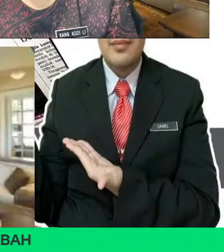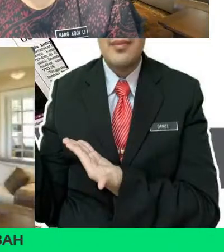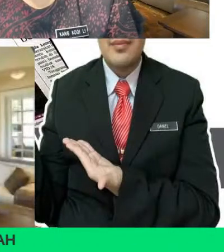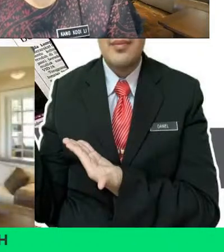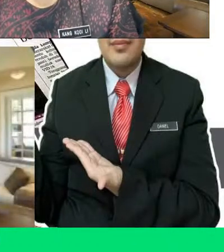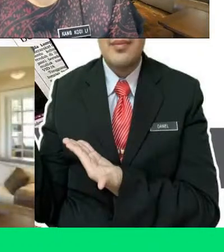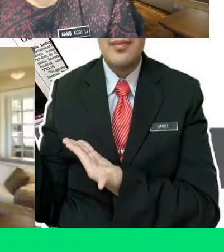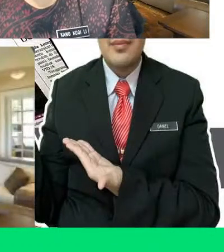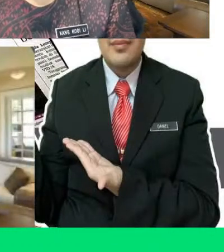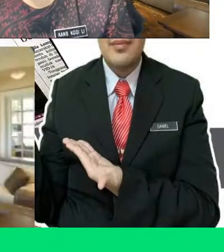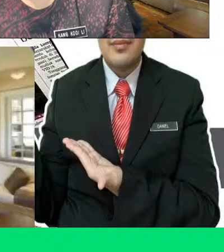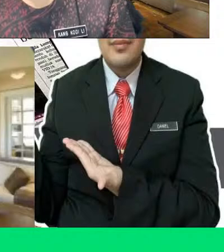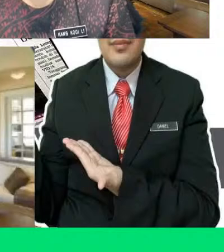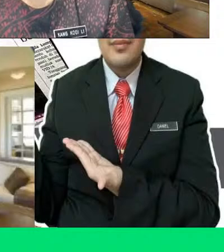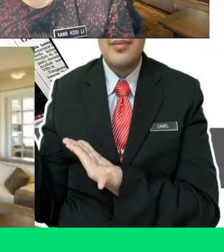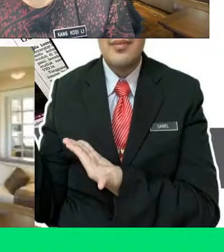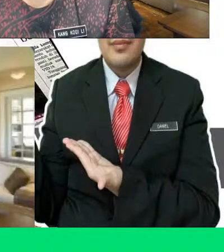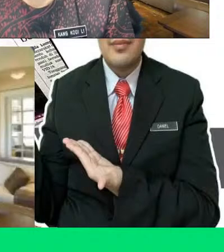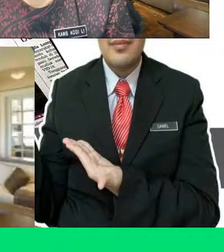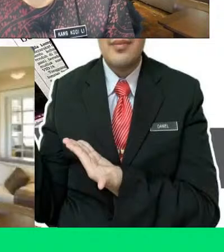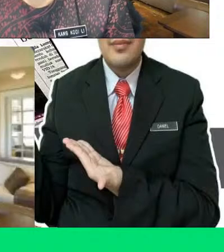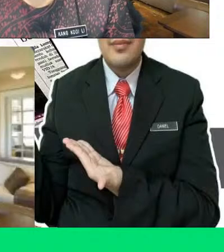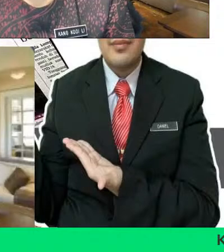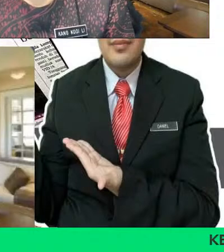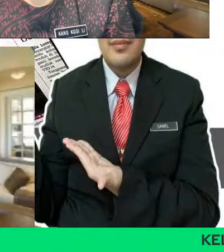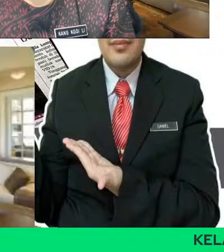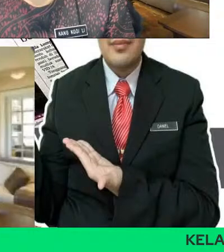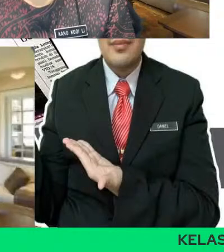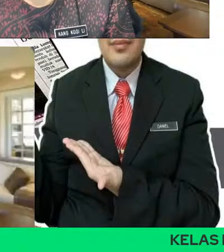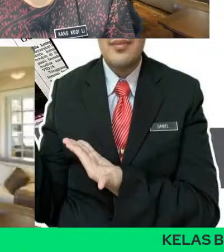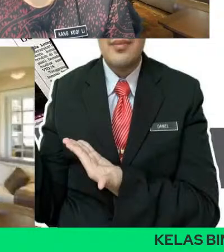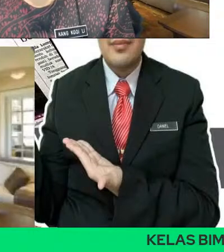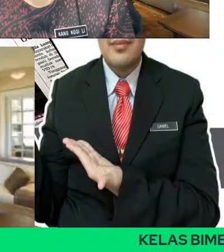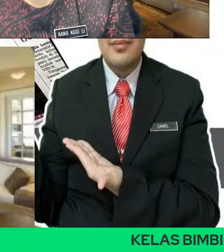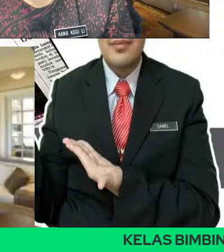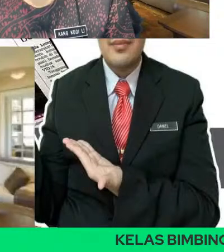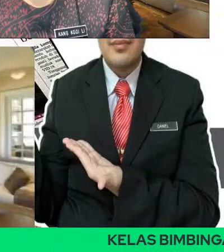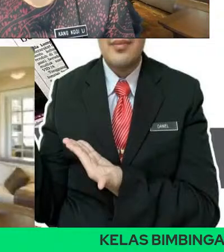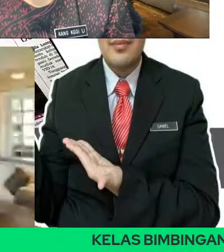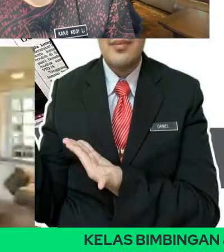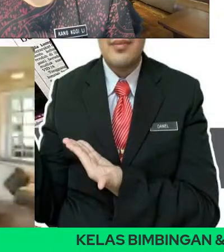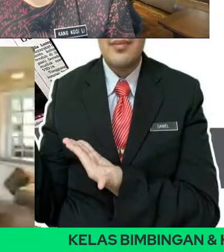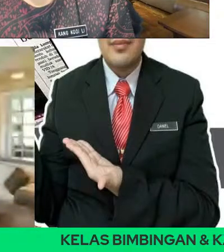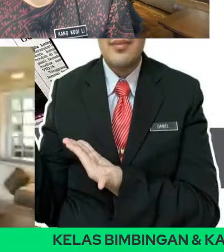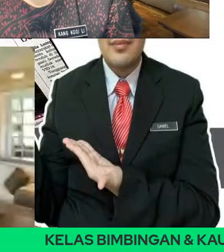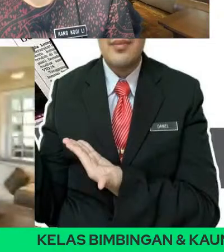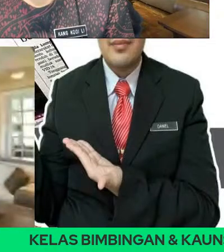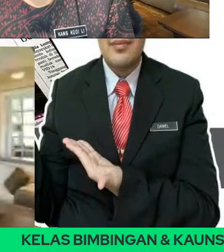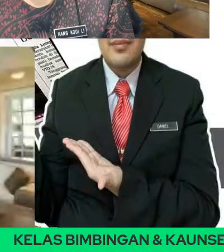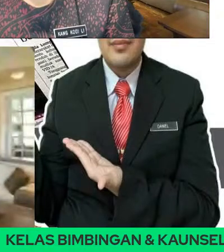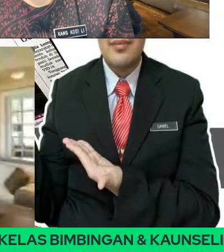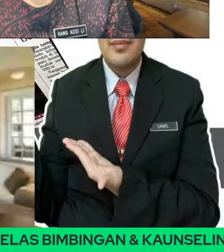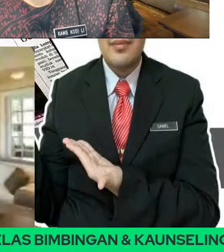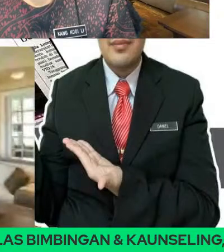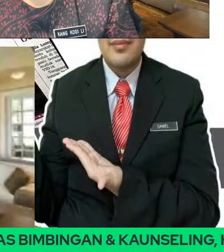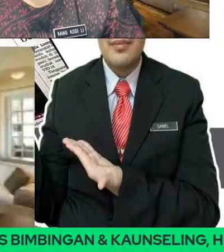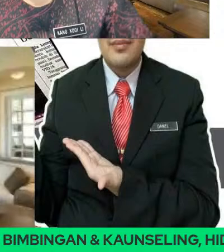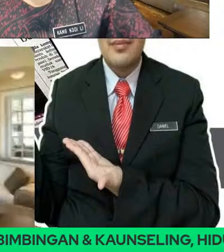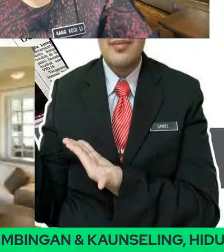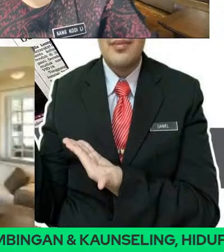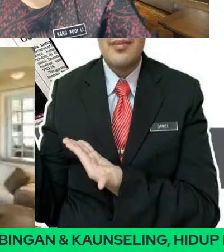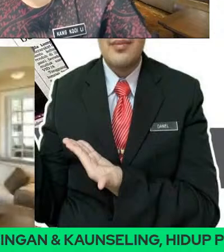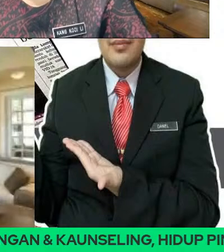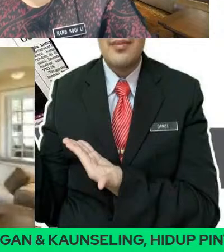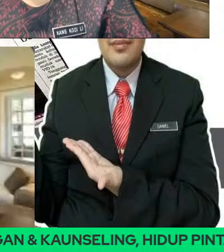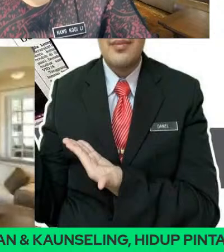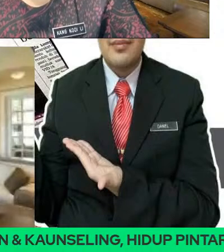n sebagai pengenalan nayer chegou Rosma dari panitia bimbingan dan konseling Academy youtibe